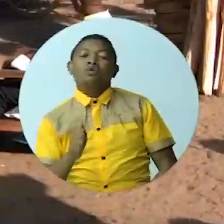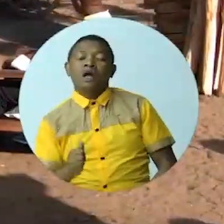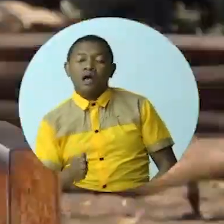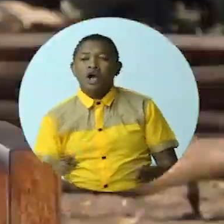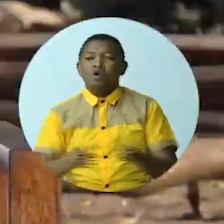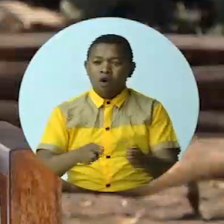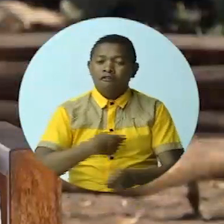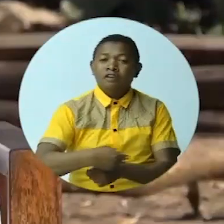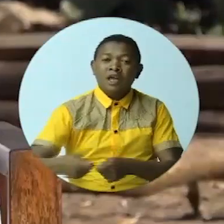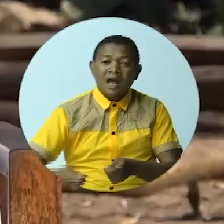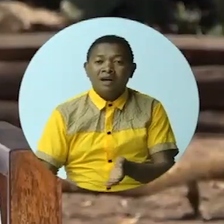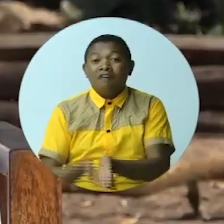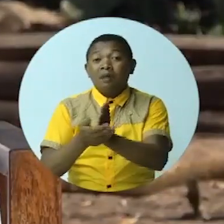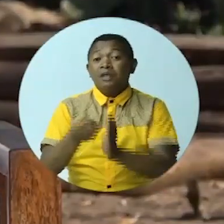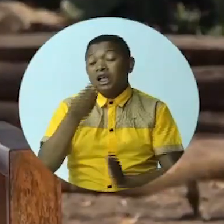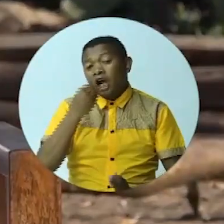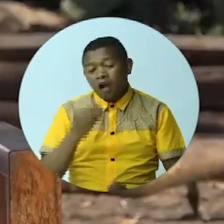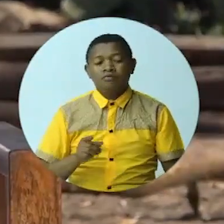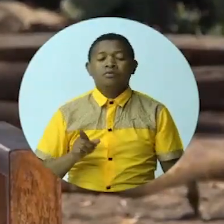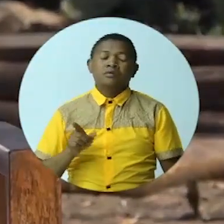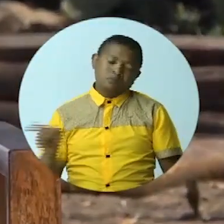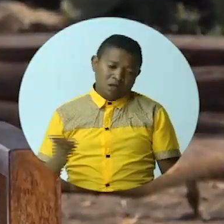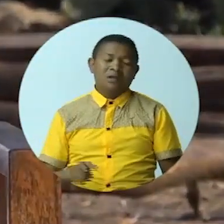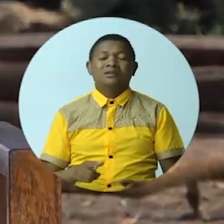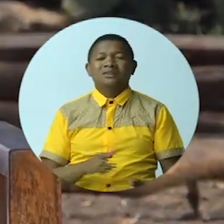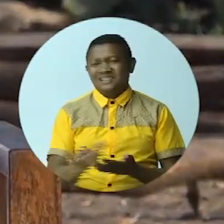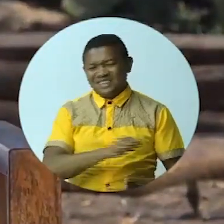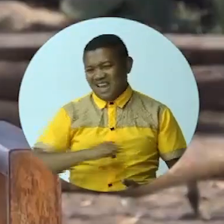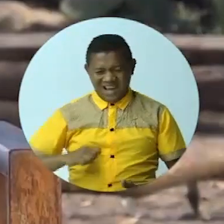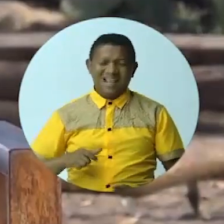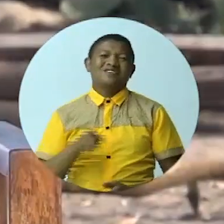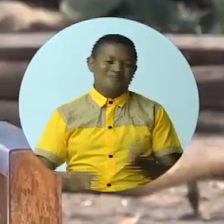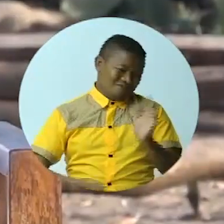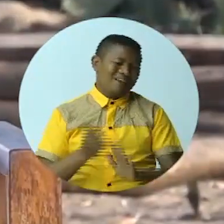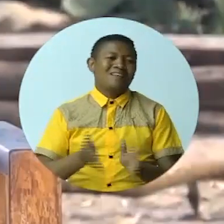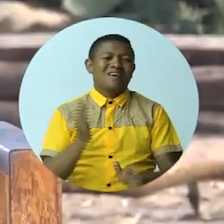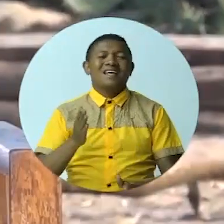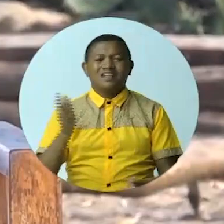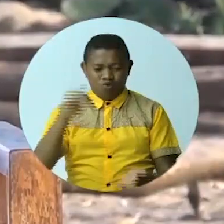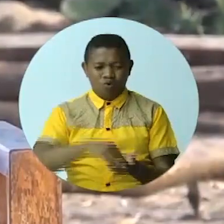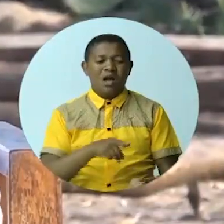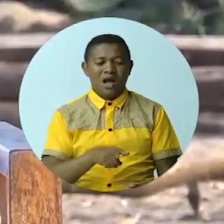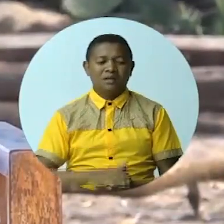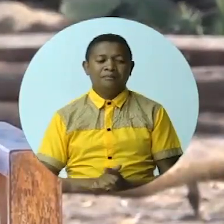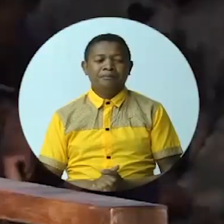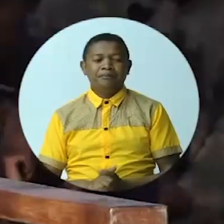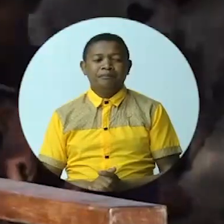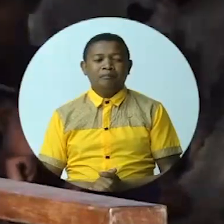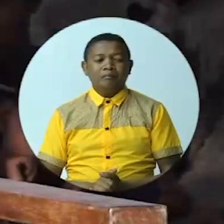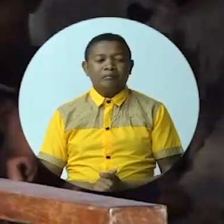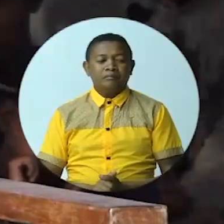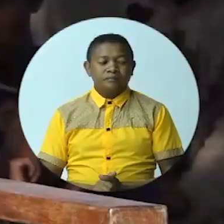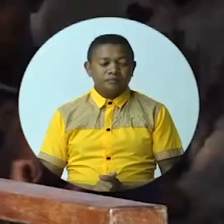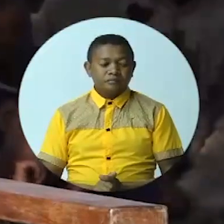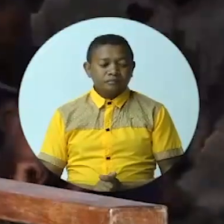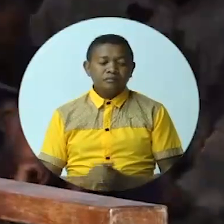hoela na aty amin'ny faritra nosy a eto Tolamiaro a sy manerana ny aty atsimo ny faritra andro ihany koa eny